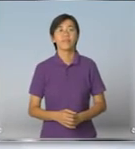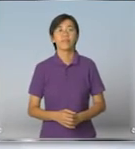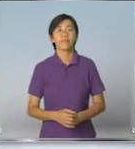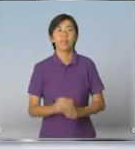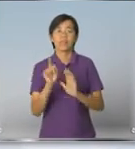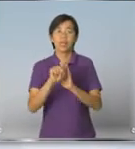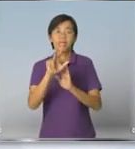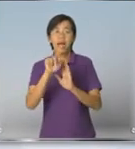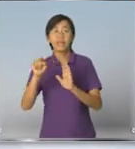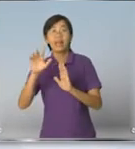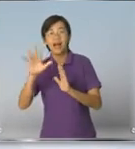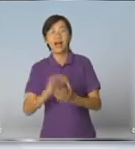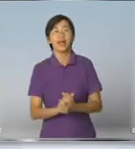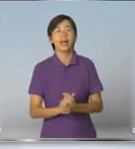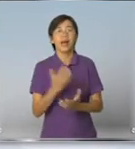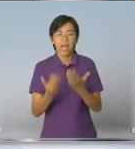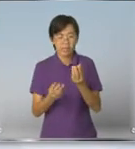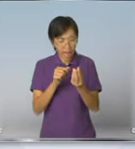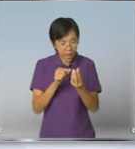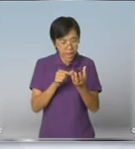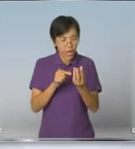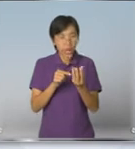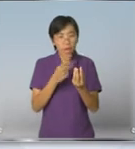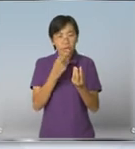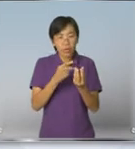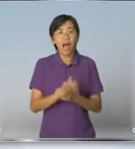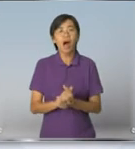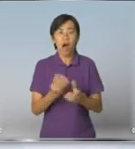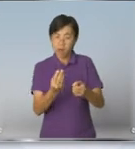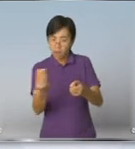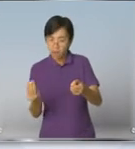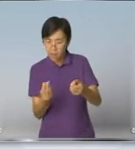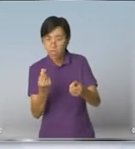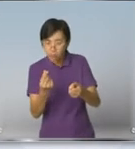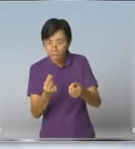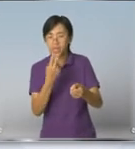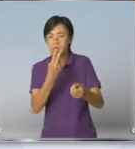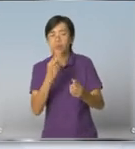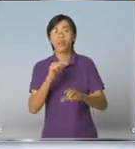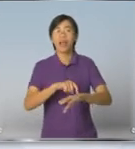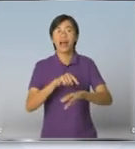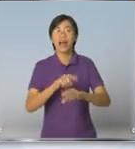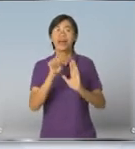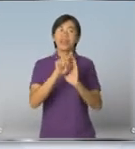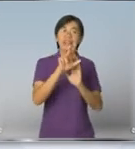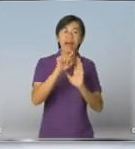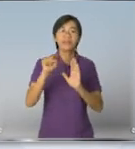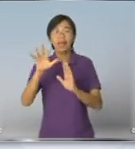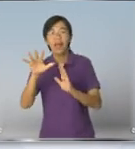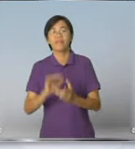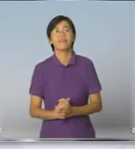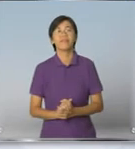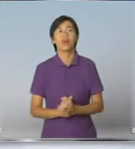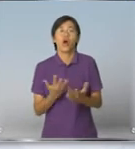น้ำเดือด 3-5 นาทีขึ้นอยู่กับขนาดช่อม่วงขึ้นอยู่กับปริมาณของช่อม่วงที่เราใส่ว่ามันแน่นมากแค่ไหน ก็ตอนเท่ากับรอประ